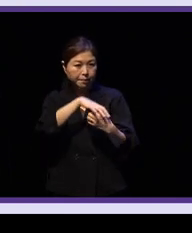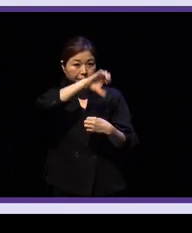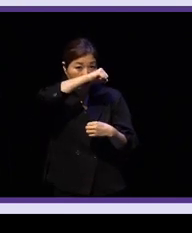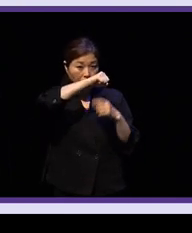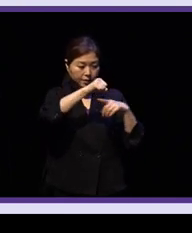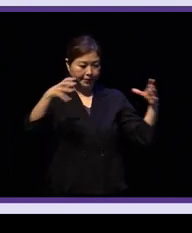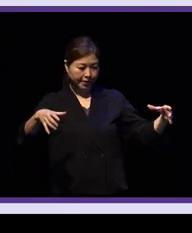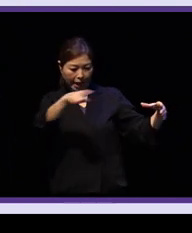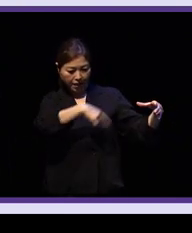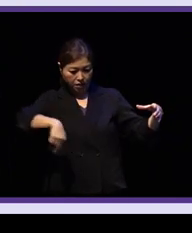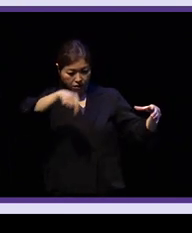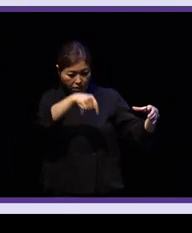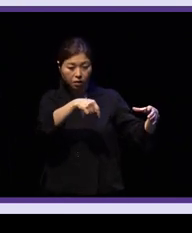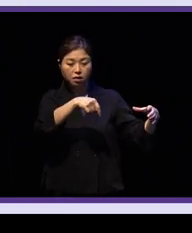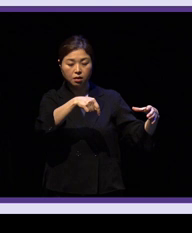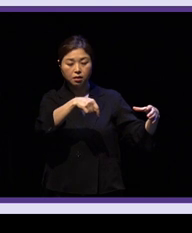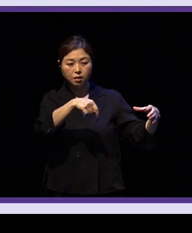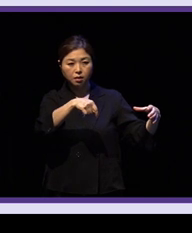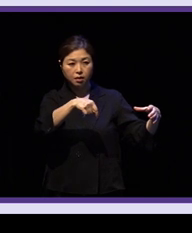내에서